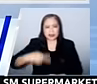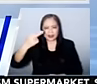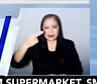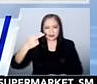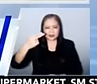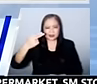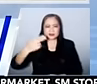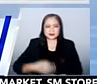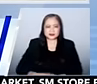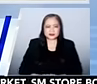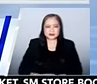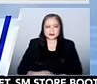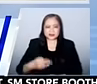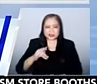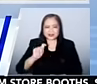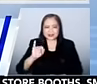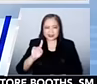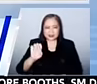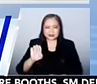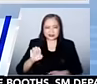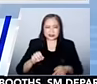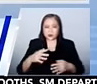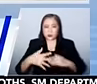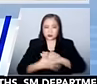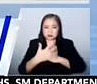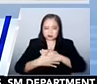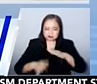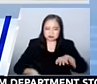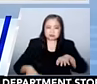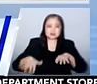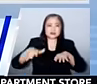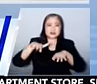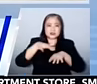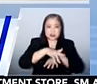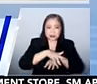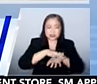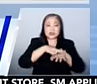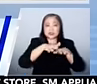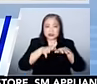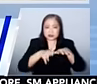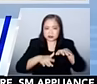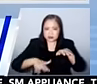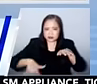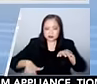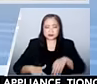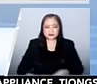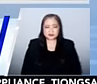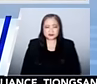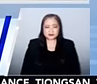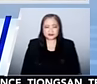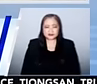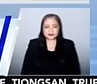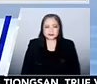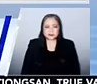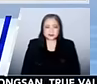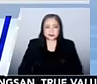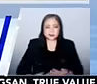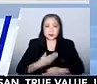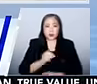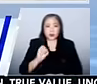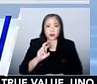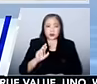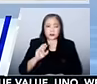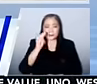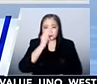tide nung medyo bumababa ngayon ang high tide nagsubside din yung baha sa katabing Tal Mindoro tatlong